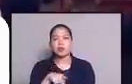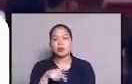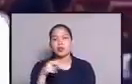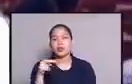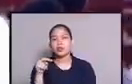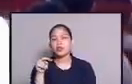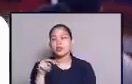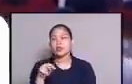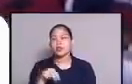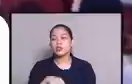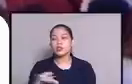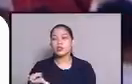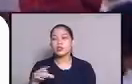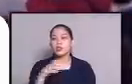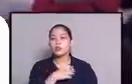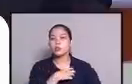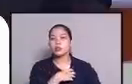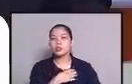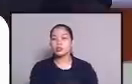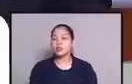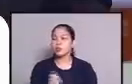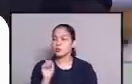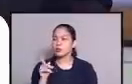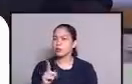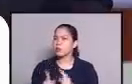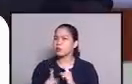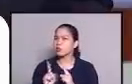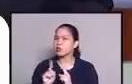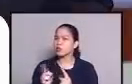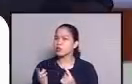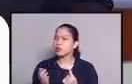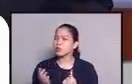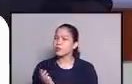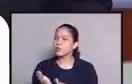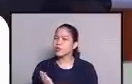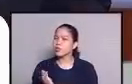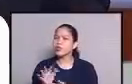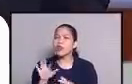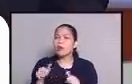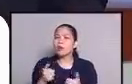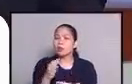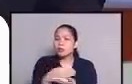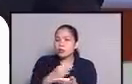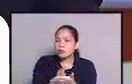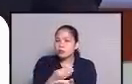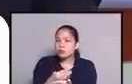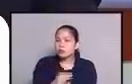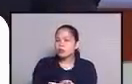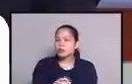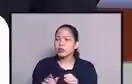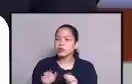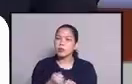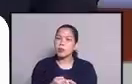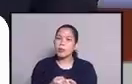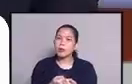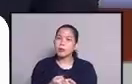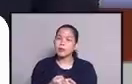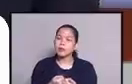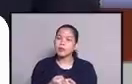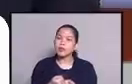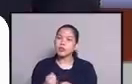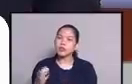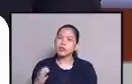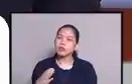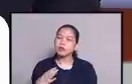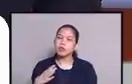Police. Rafi? Okay, napag-usapan din ba yung magiging hati-hatian na ngayon sa mga komite?